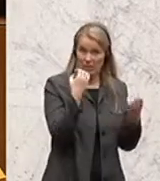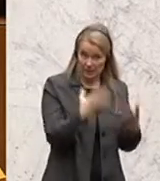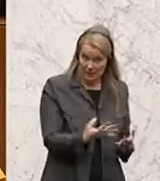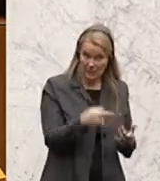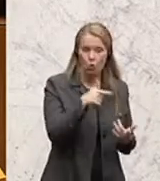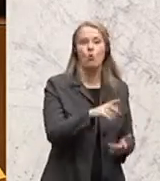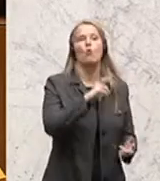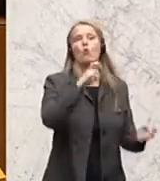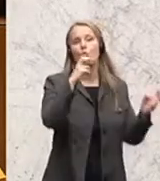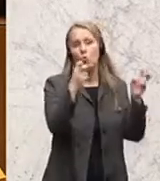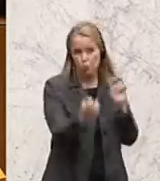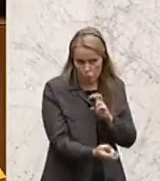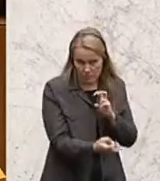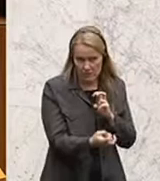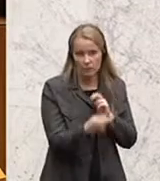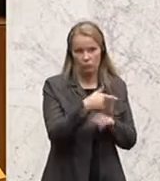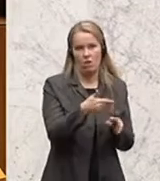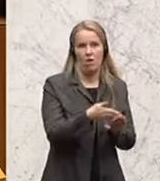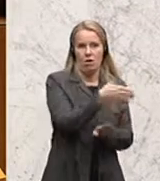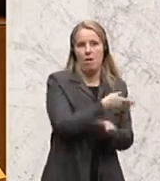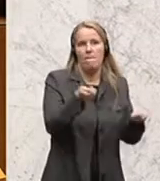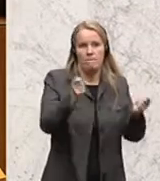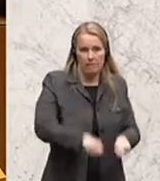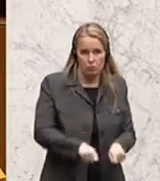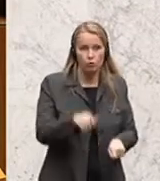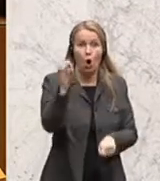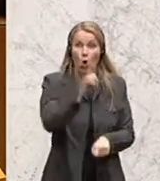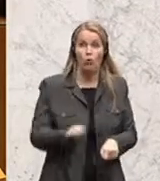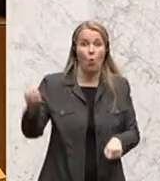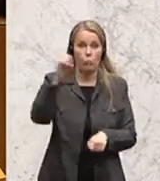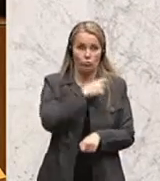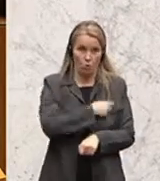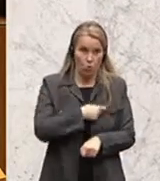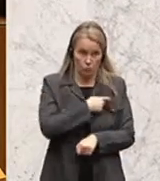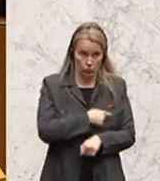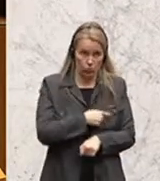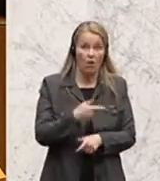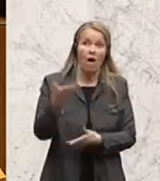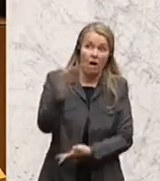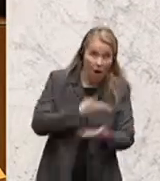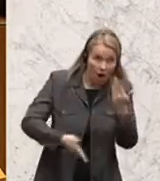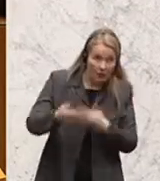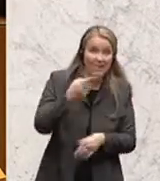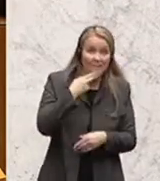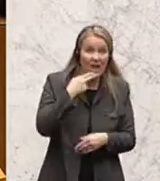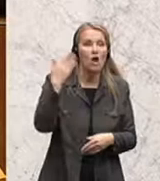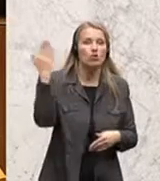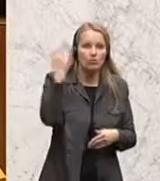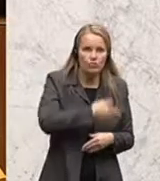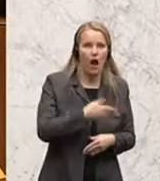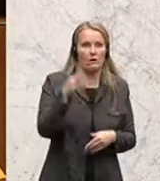die Umsetzung eines Beschlusses der Europäischen Kommission, ausverhandelt von